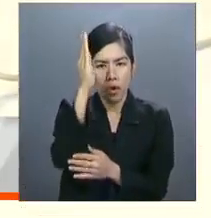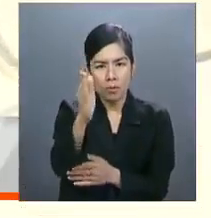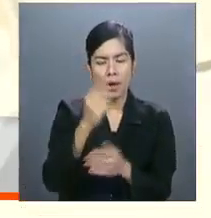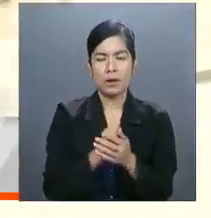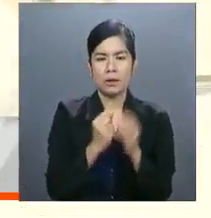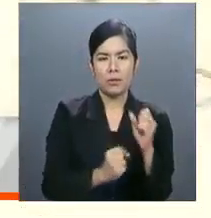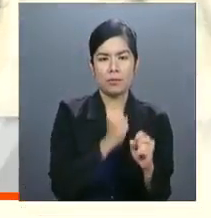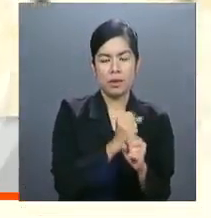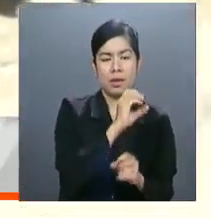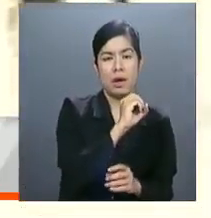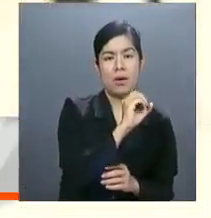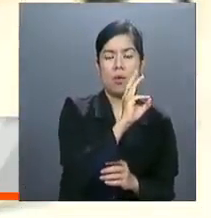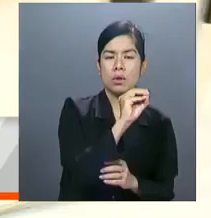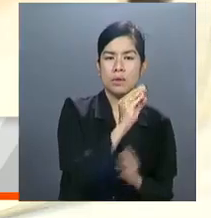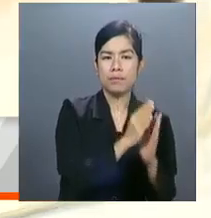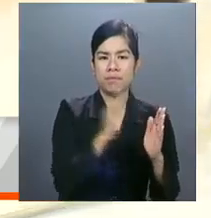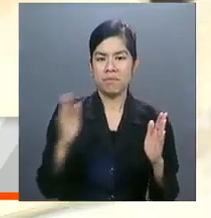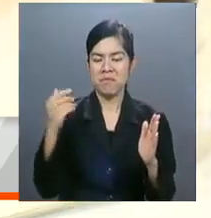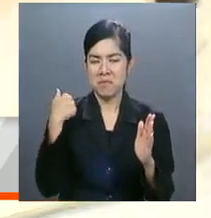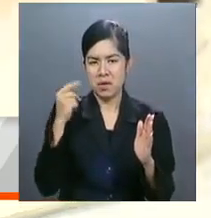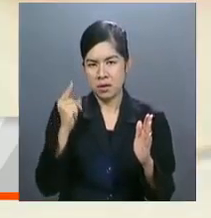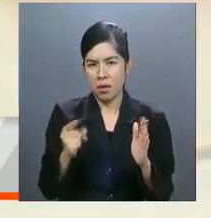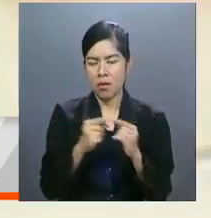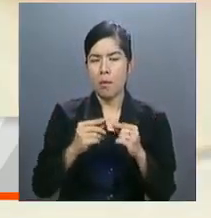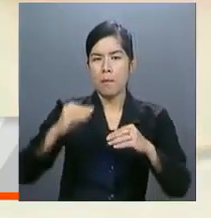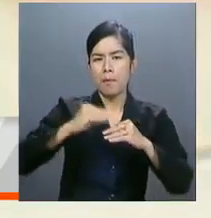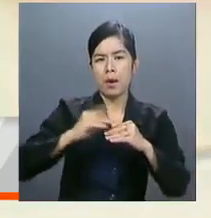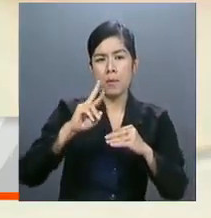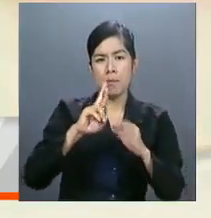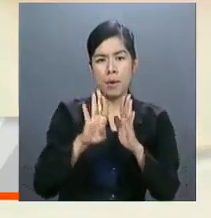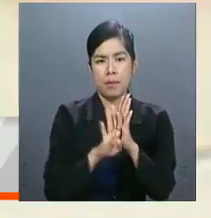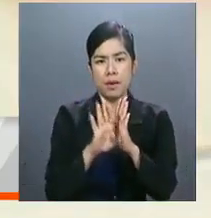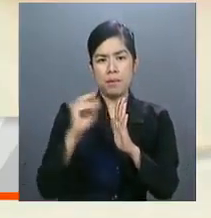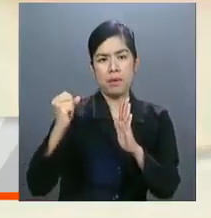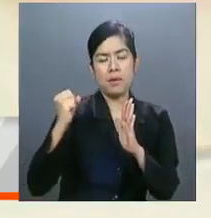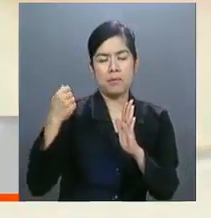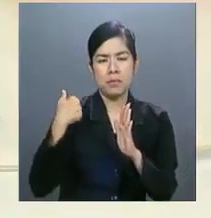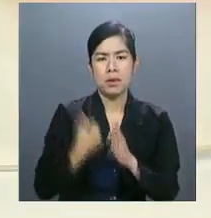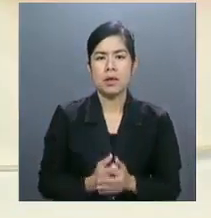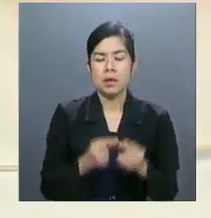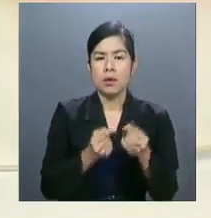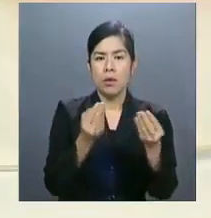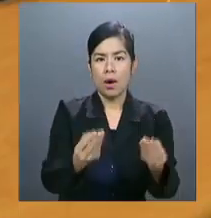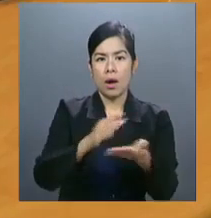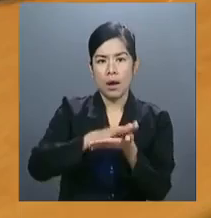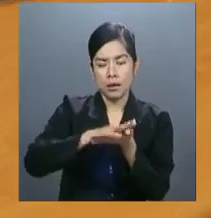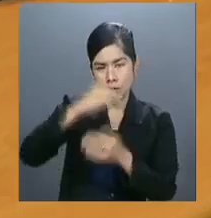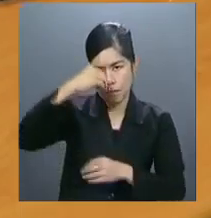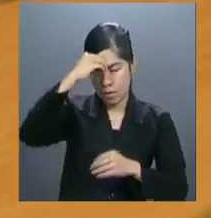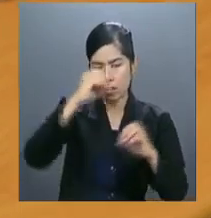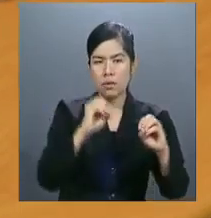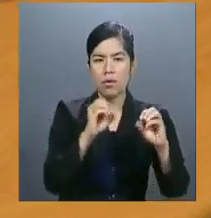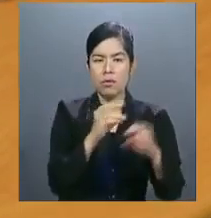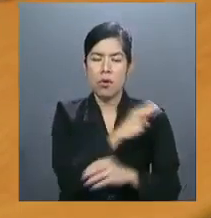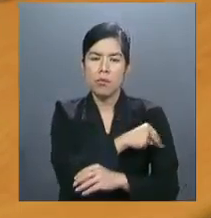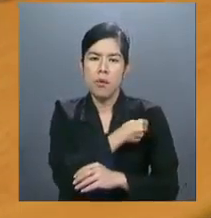งต้นปี2560อาจต้องเพิ่มความเข้มงวดขึ้นและเตรียมที่จะพิจารณาให้โรงเรียนแพทย์ทุกแห่งหาแนวทางเพื่อให้ความสำคั